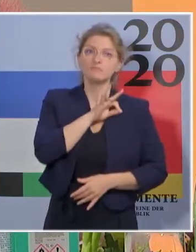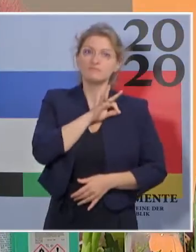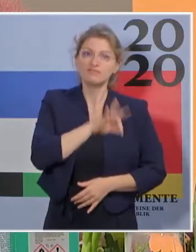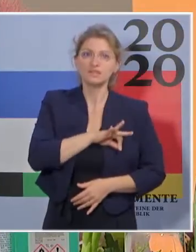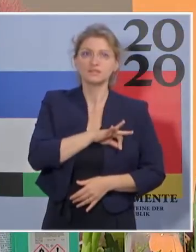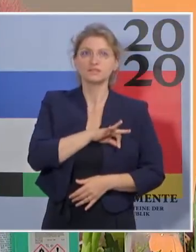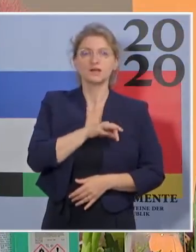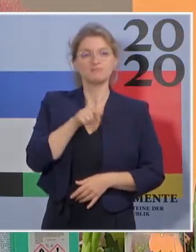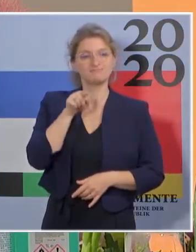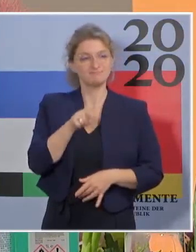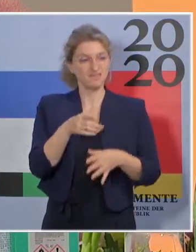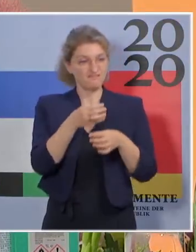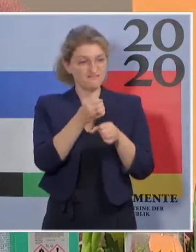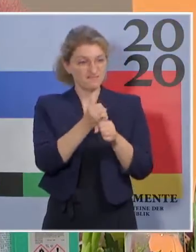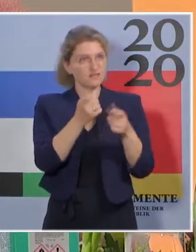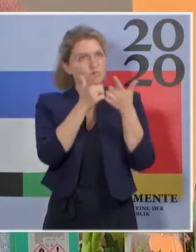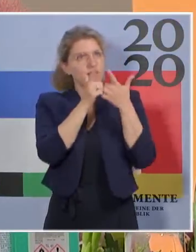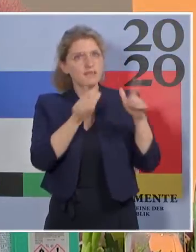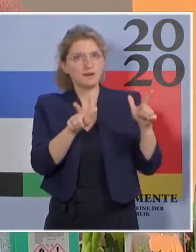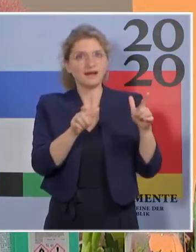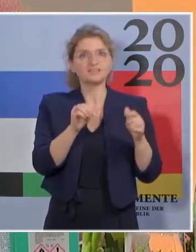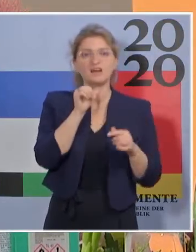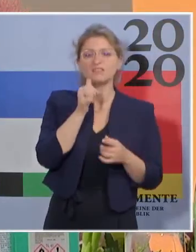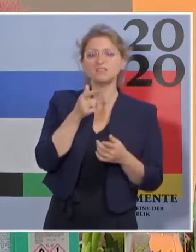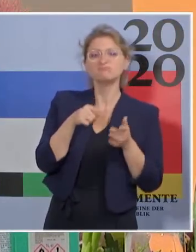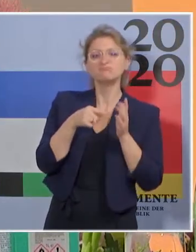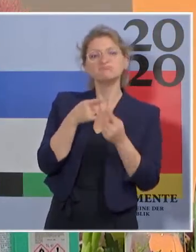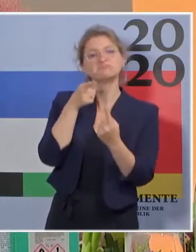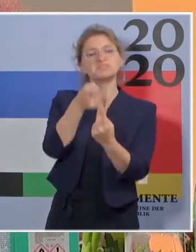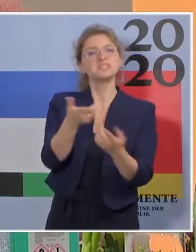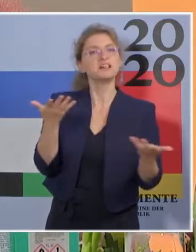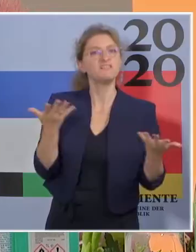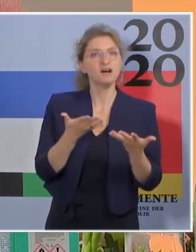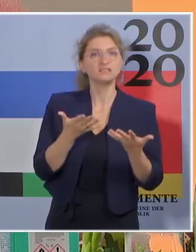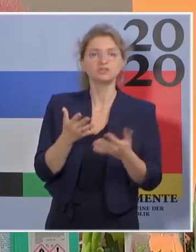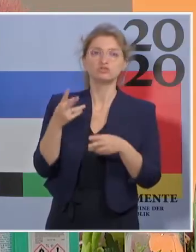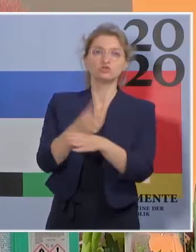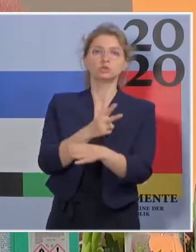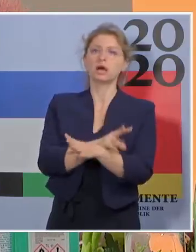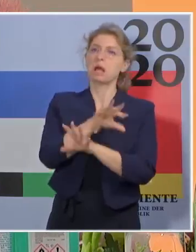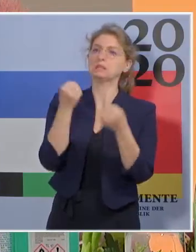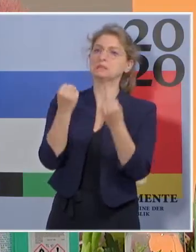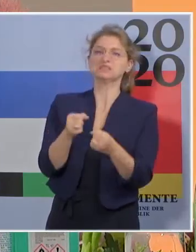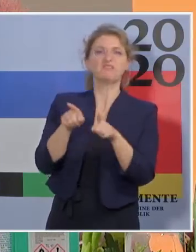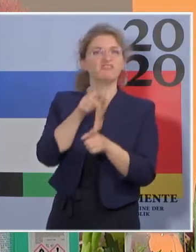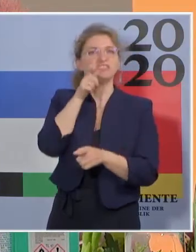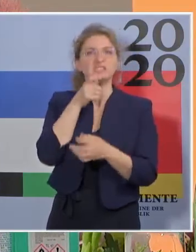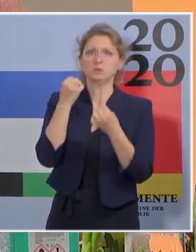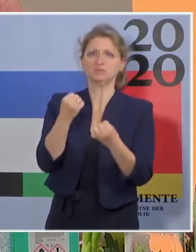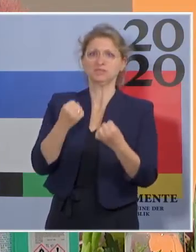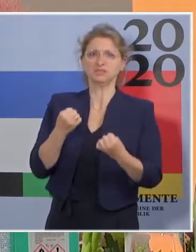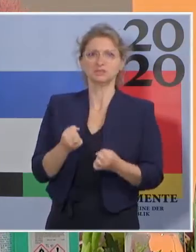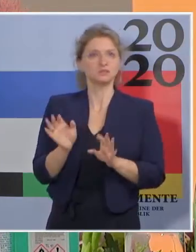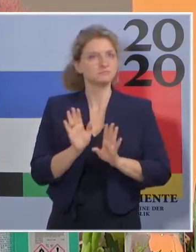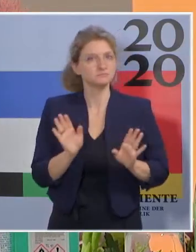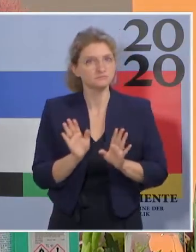liberale Verfassung zielt nicht auf einen Vollkaskostaat ab. Gesetze und Verordnungen können nie